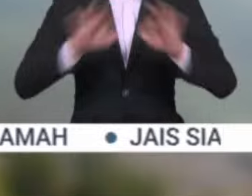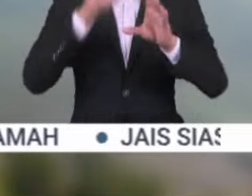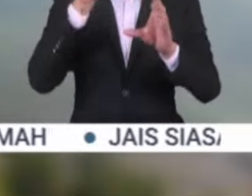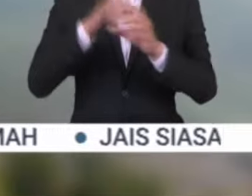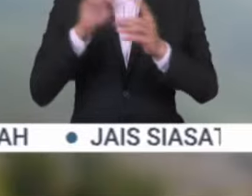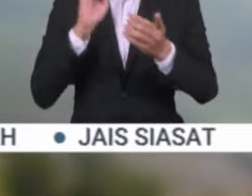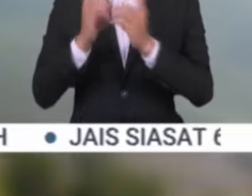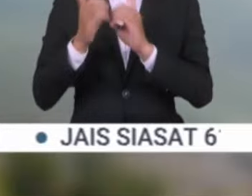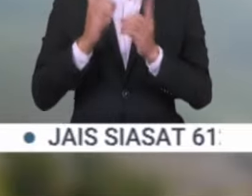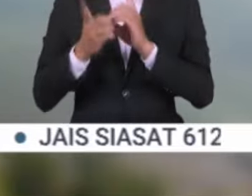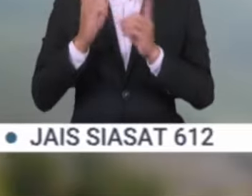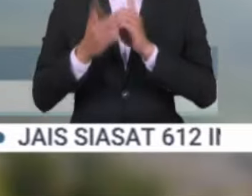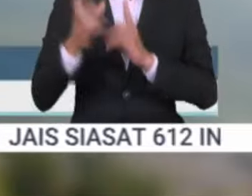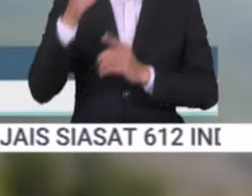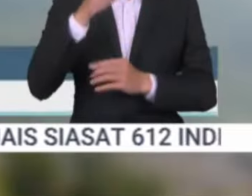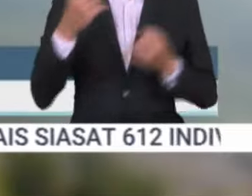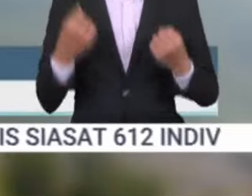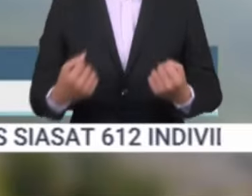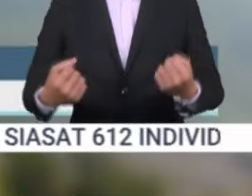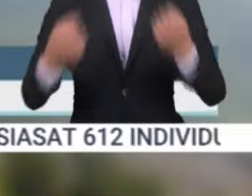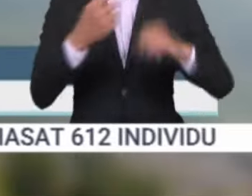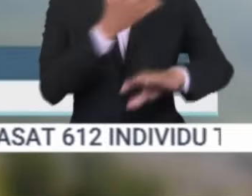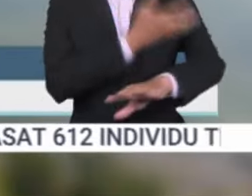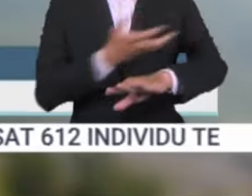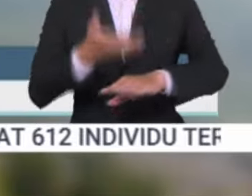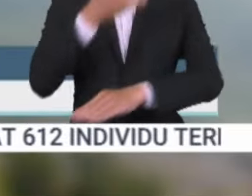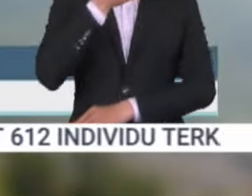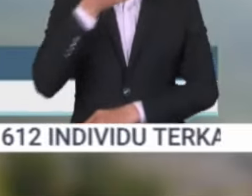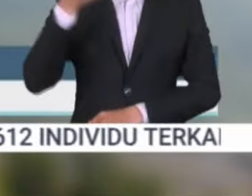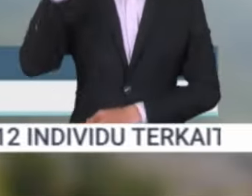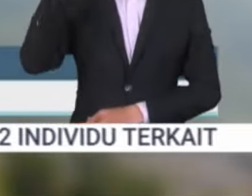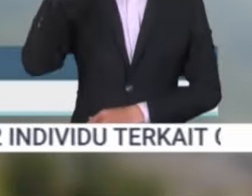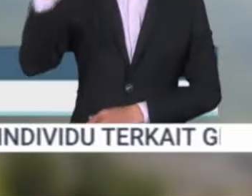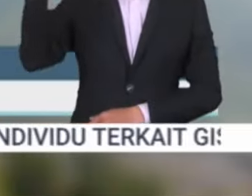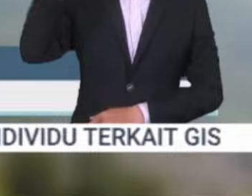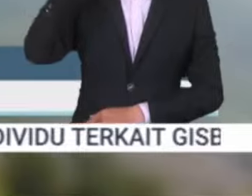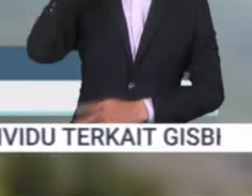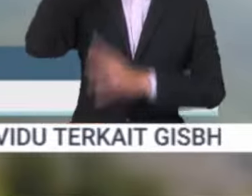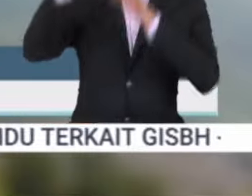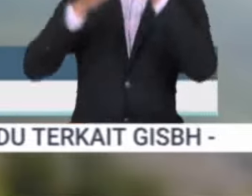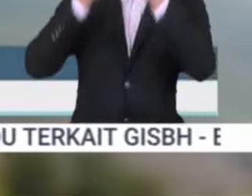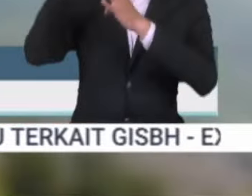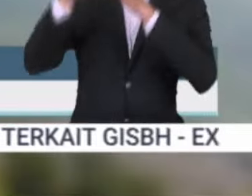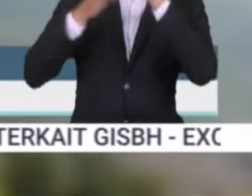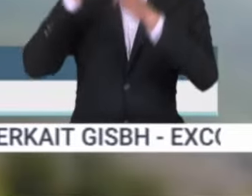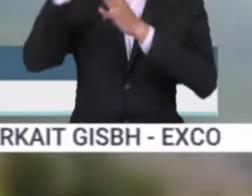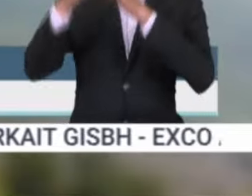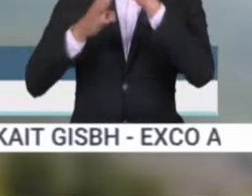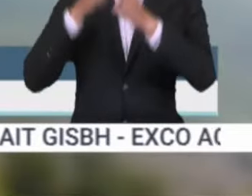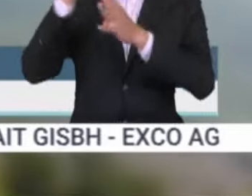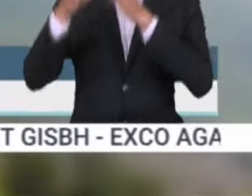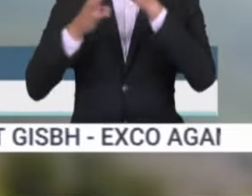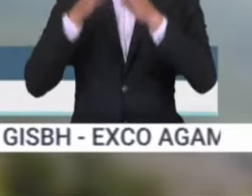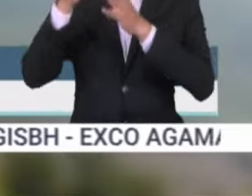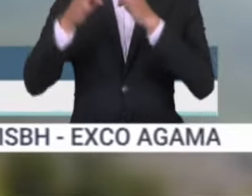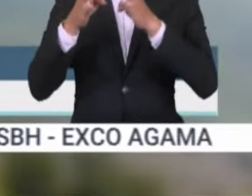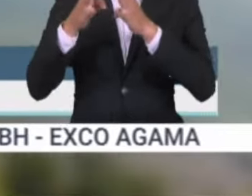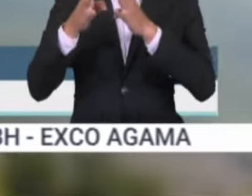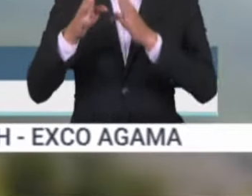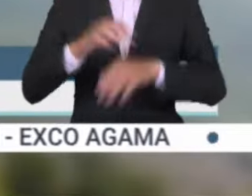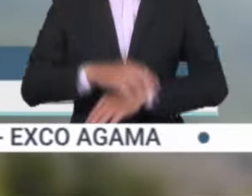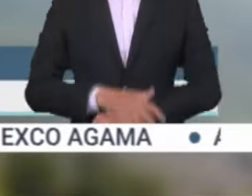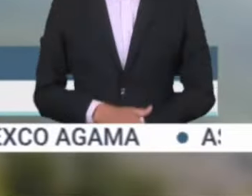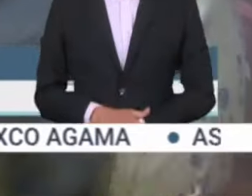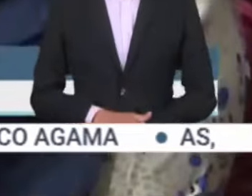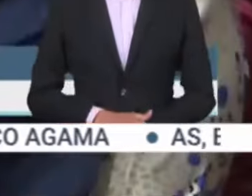era digital selain memperkasa generasi muda menjadi pemikir kritis, inovatif dan berdaya saing di peringkat